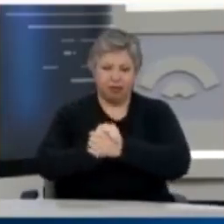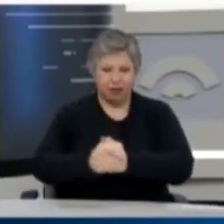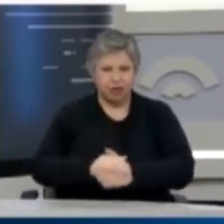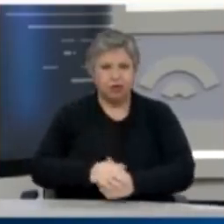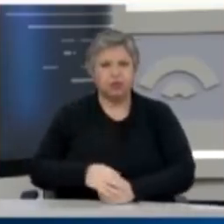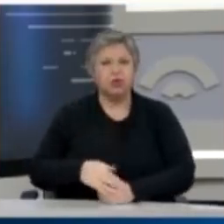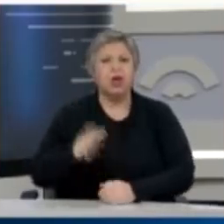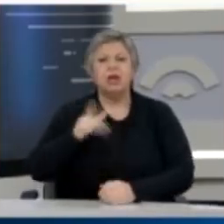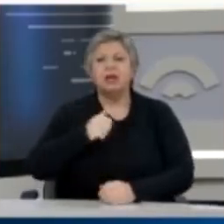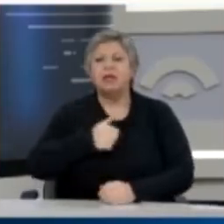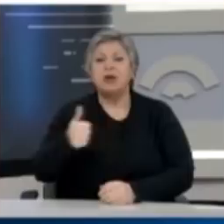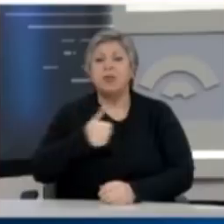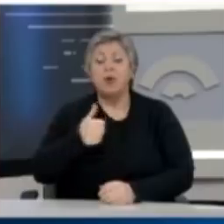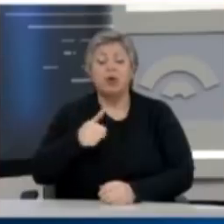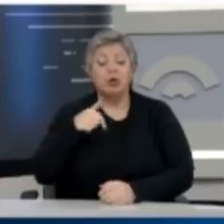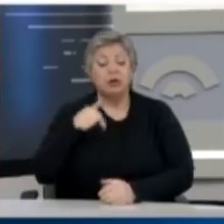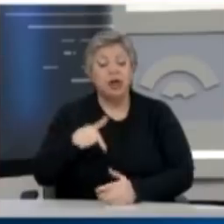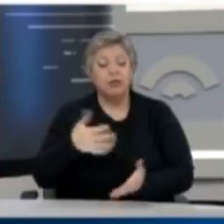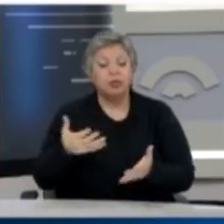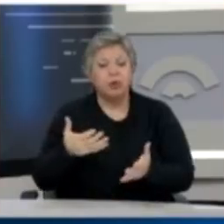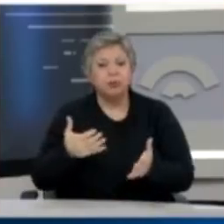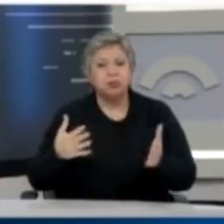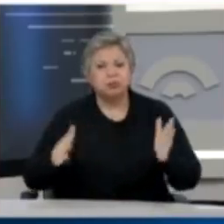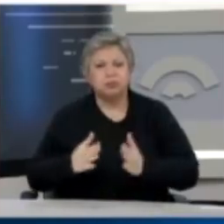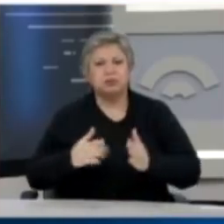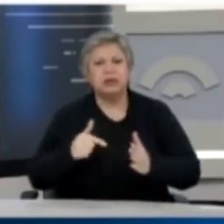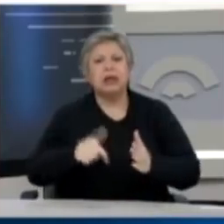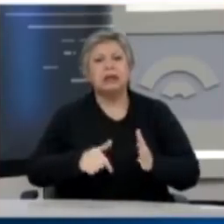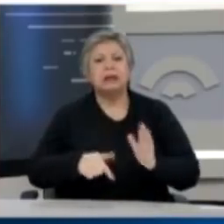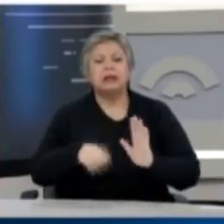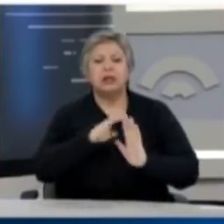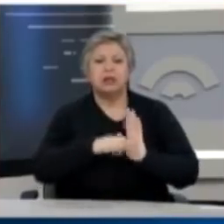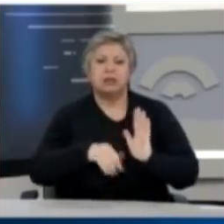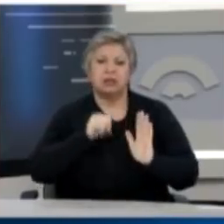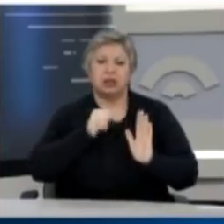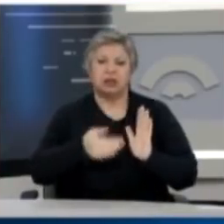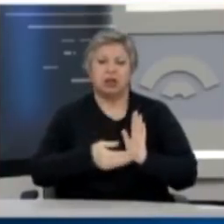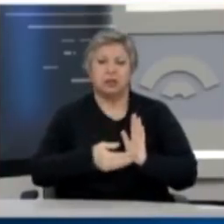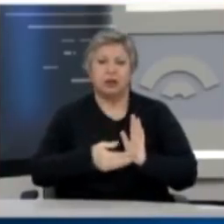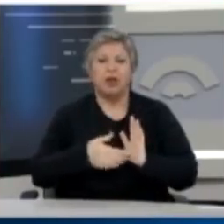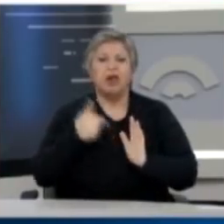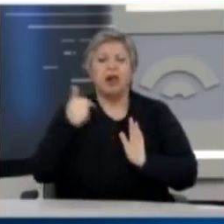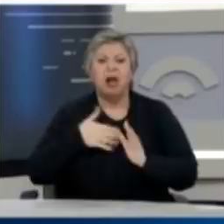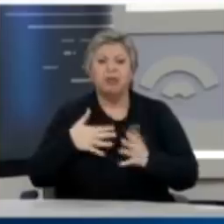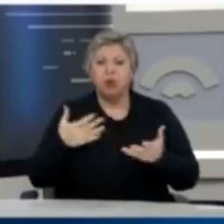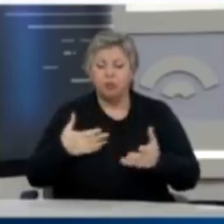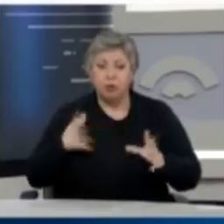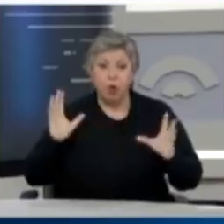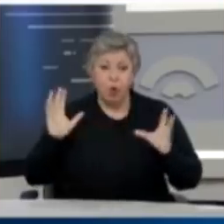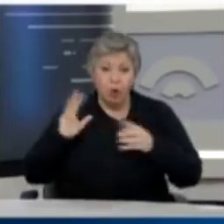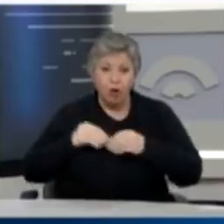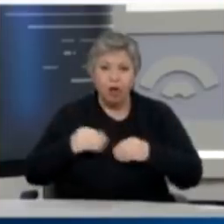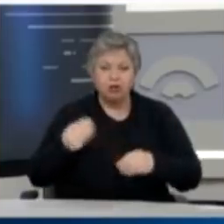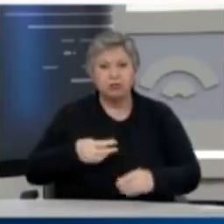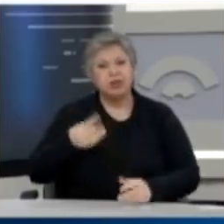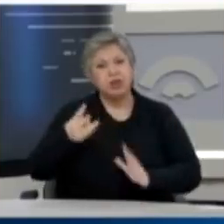του ίδιου του Συντάγματος. Με βάση όλα αυτά, δεν φορτώσατε στο λαό μας τρία μνημόνια. Με βάση όλα αυτά, η χώρα